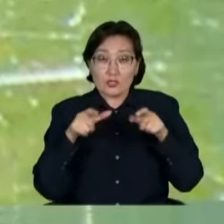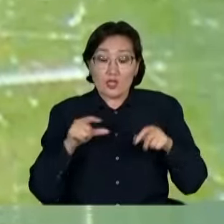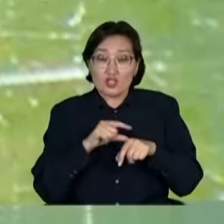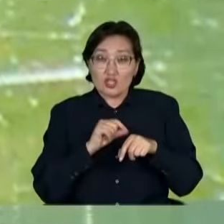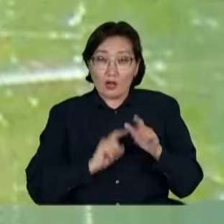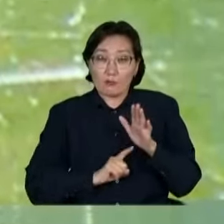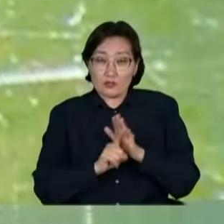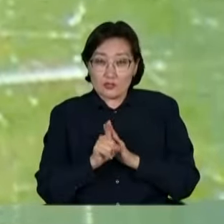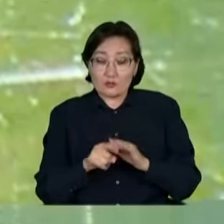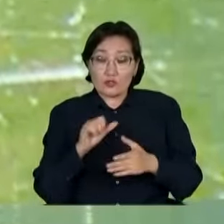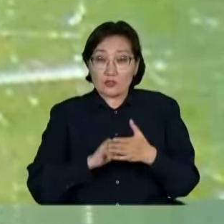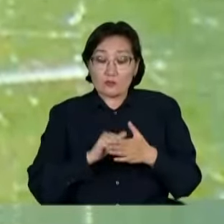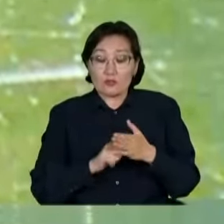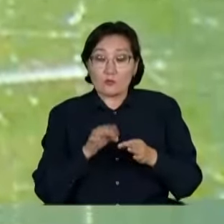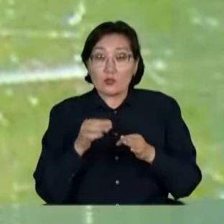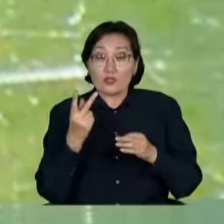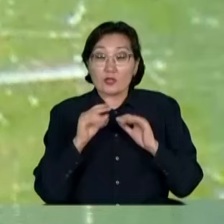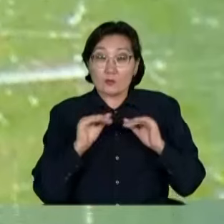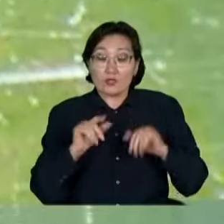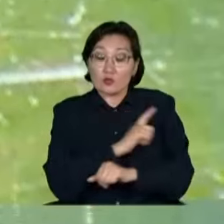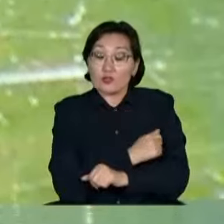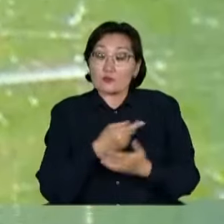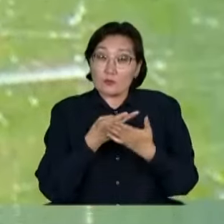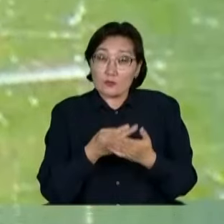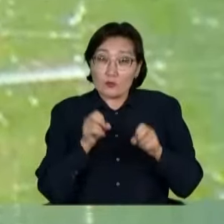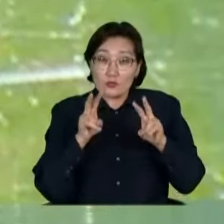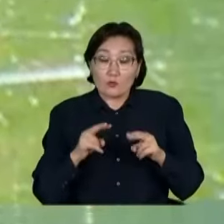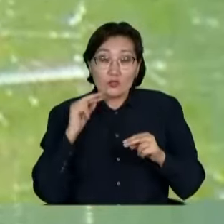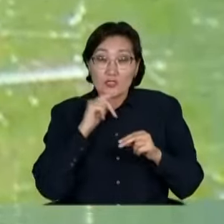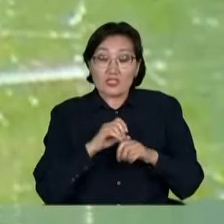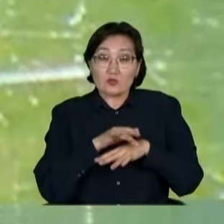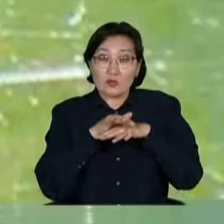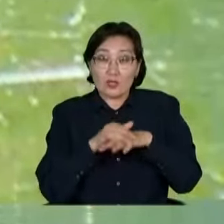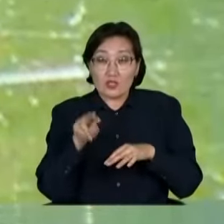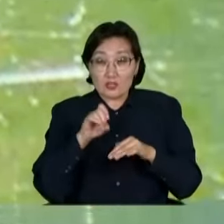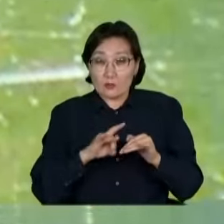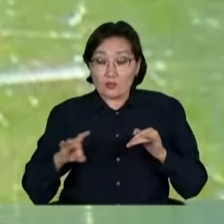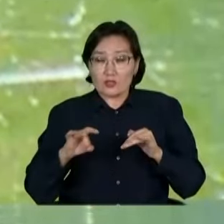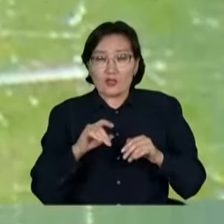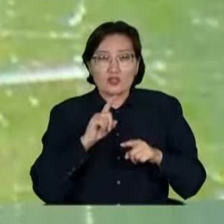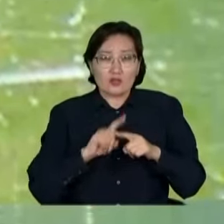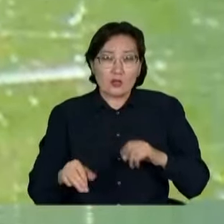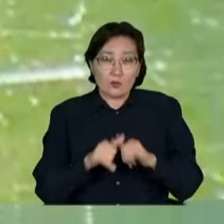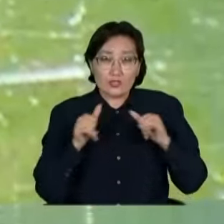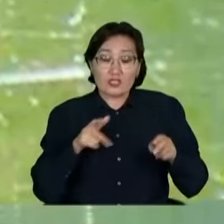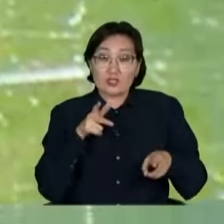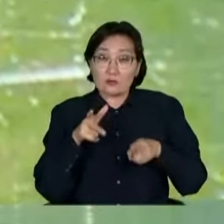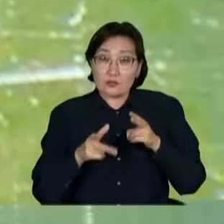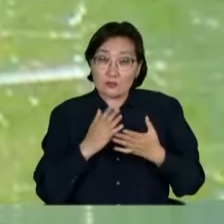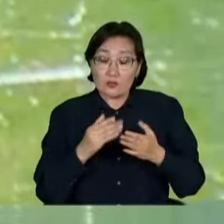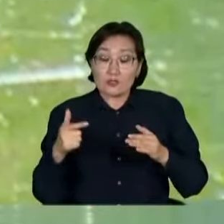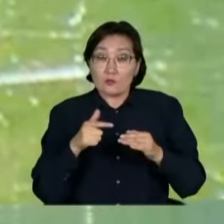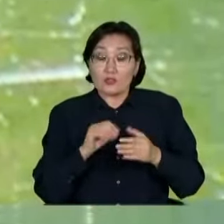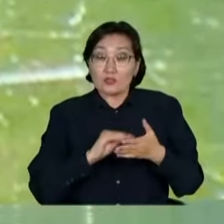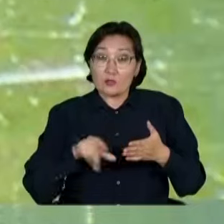шаққан көрінеді. Салдарынан өңірде екі бала ауруханаға түскен. Мамандар ол жәндік Индер ауданына кең тарап кетті деп дабыл қағып отыр.